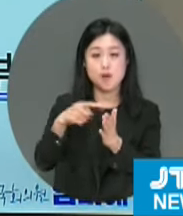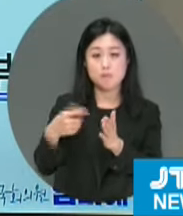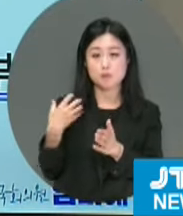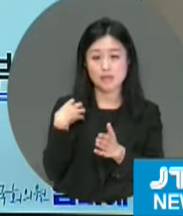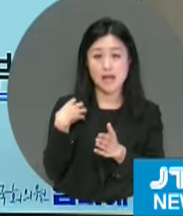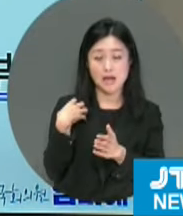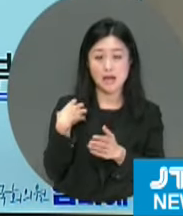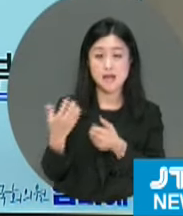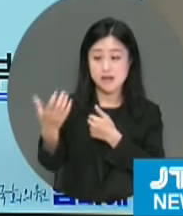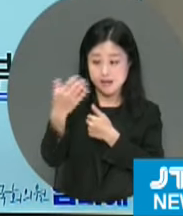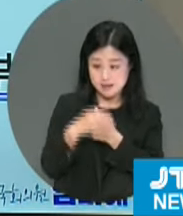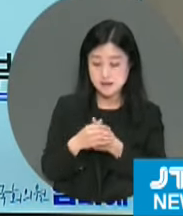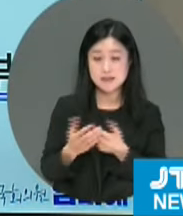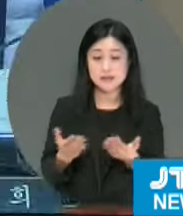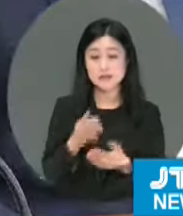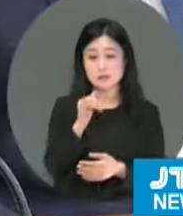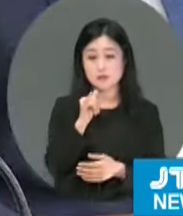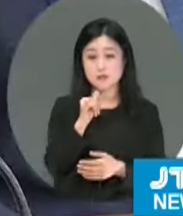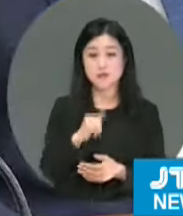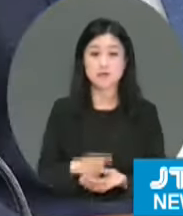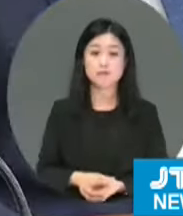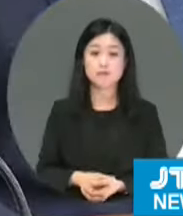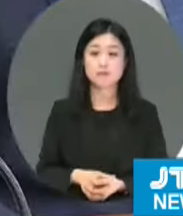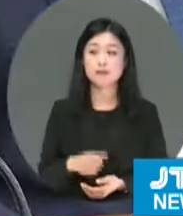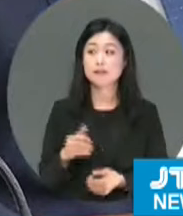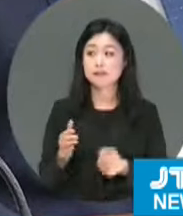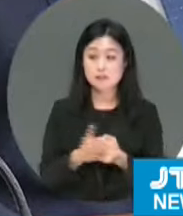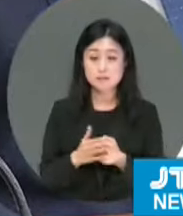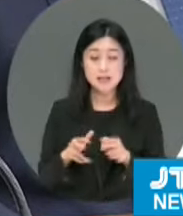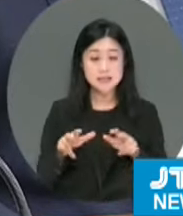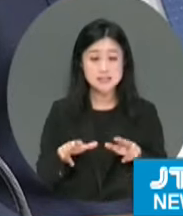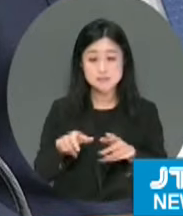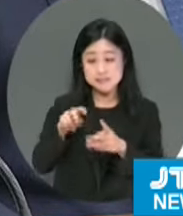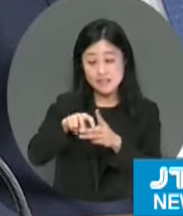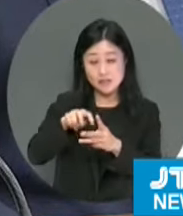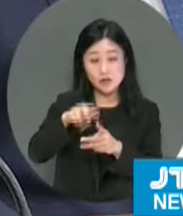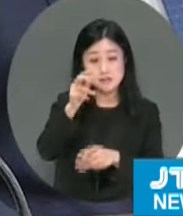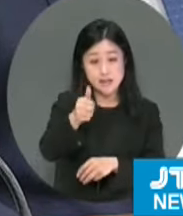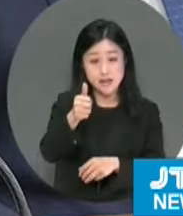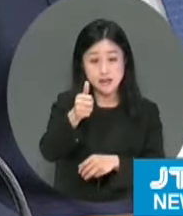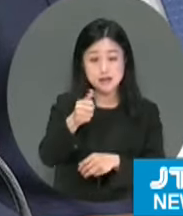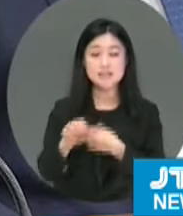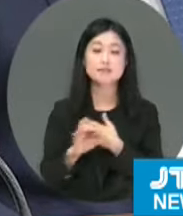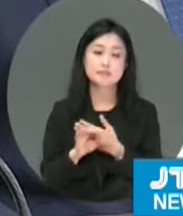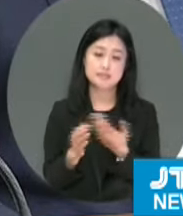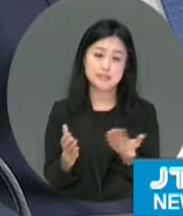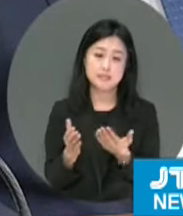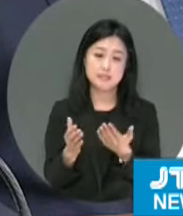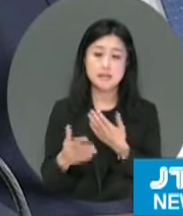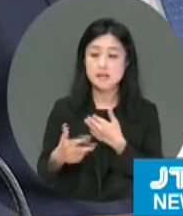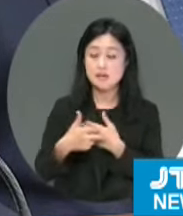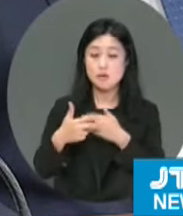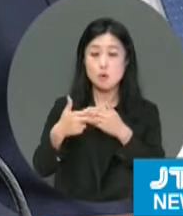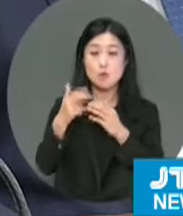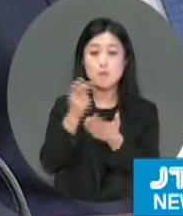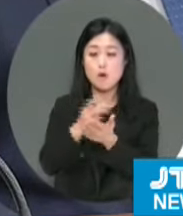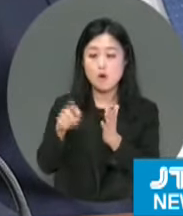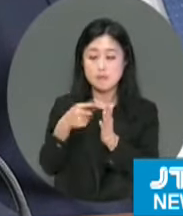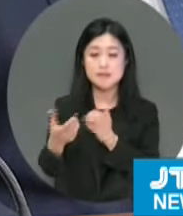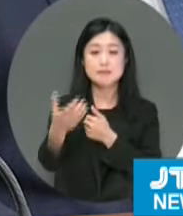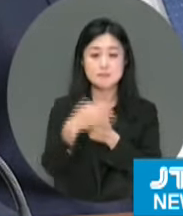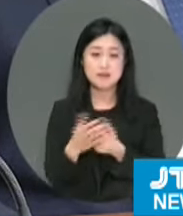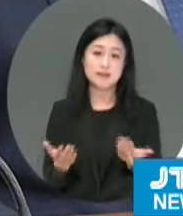위탁받아서 일을 하고 있단 말입니다. 그러다 보니까 센터장은 비상근이고 의료법인이 수탁되어 있고